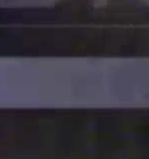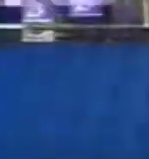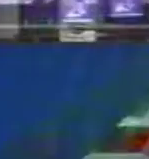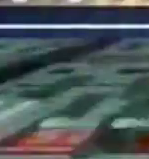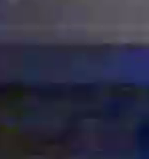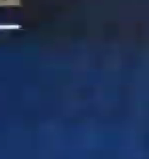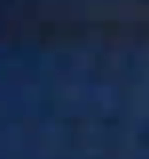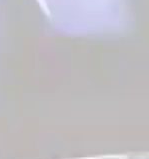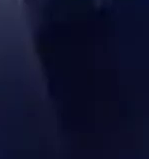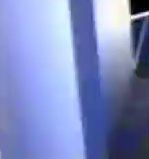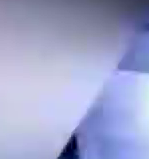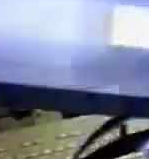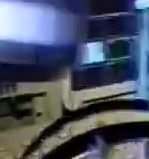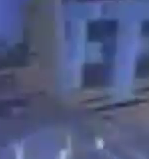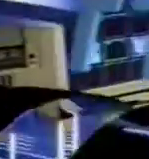Музика